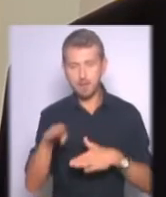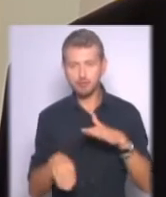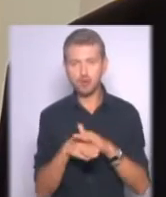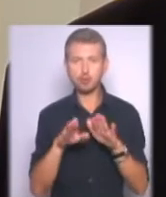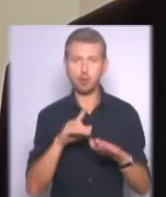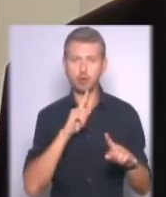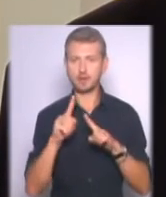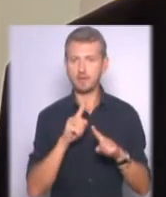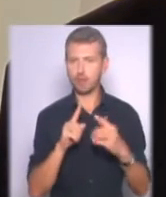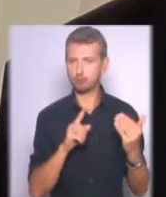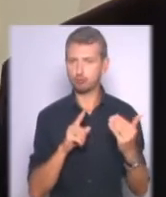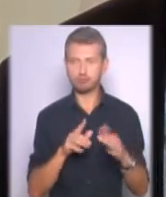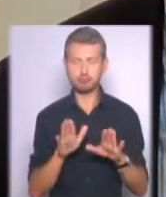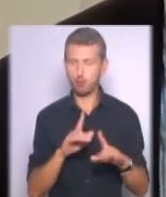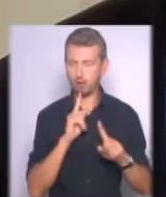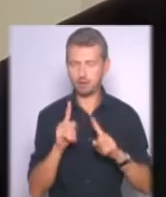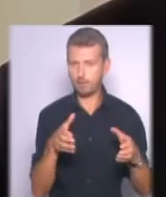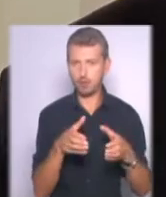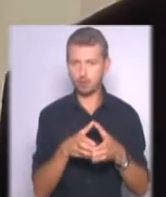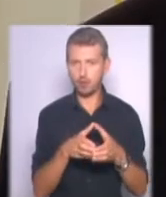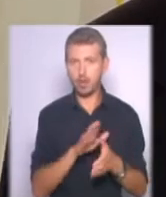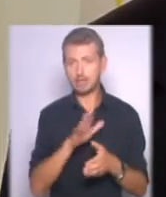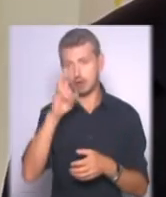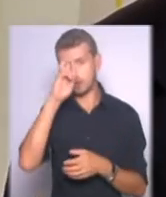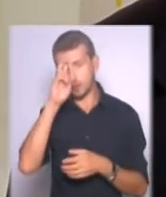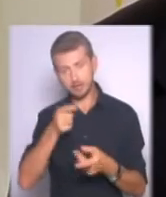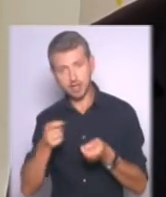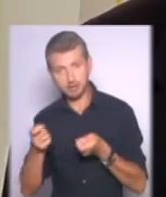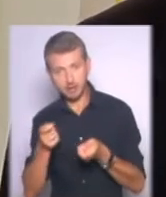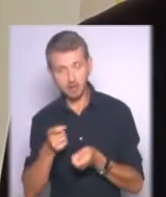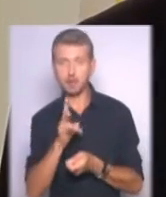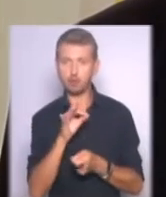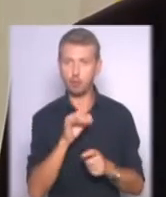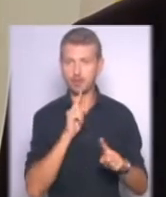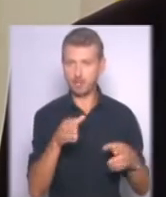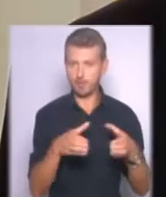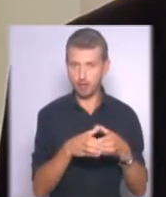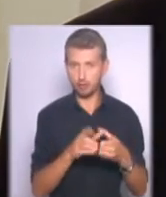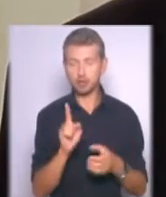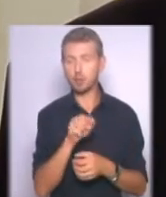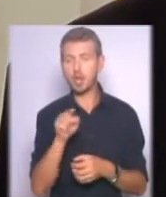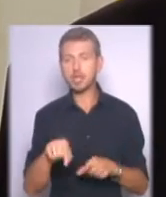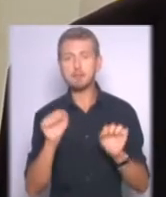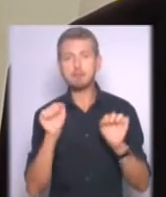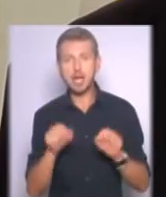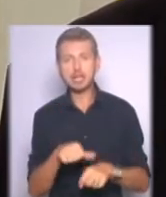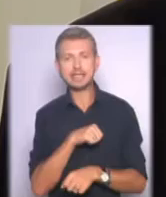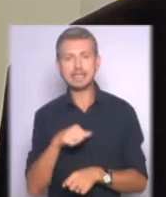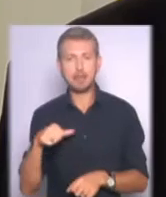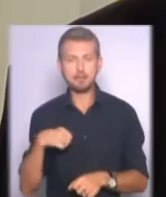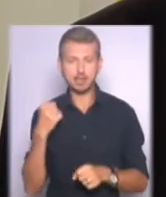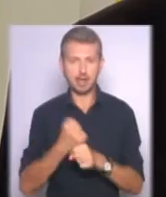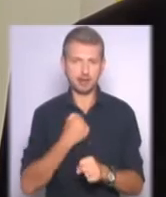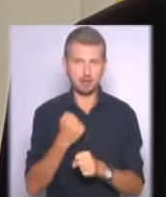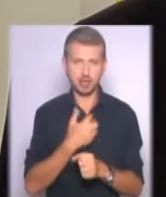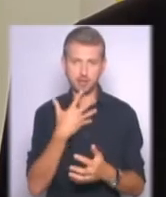совету, не государственной администрации, но совету, и чтобы они могли сами